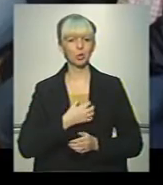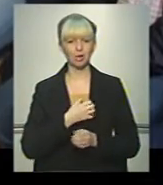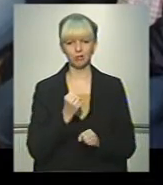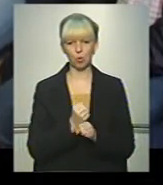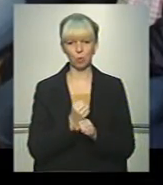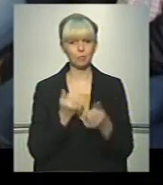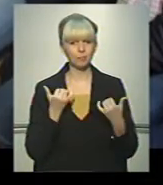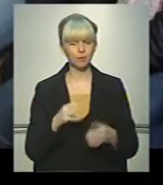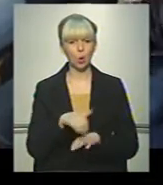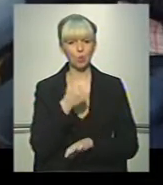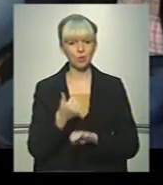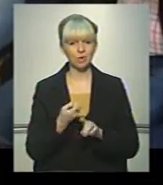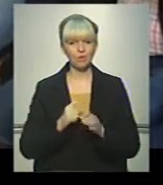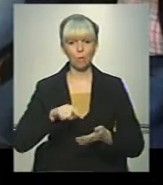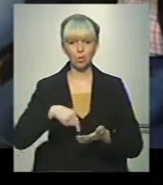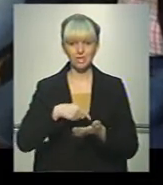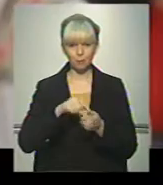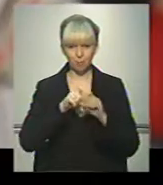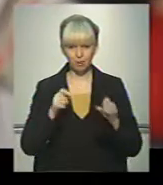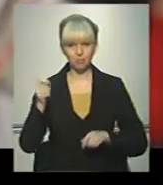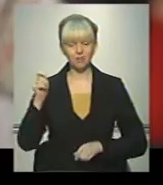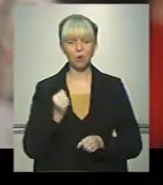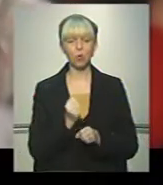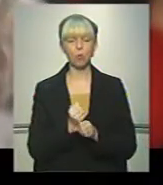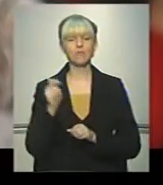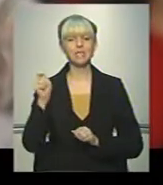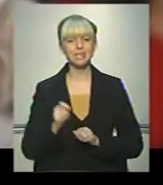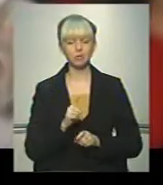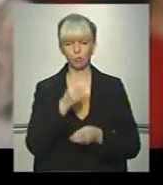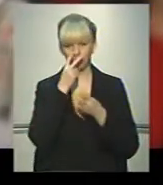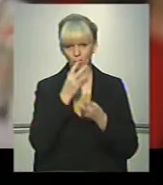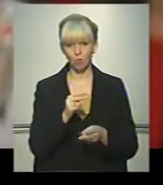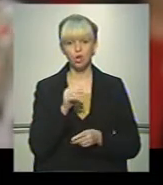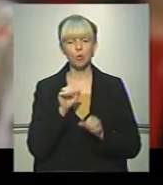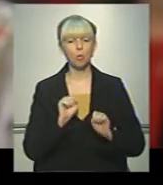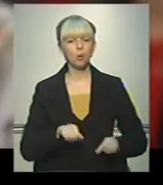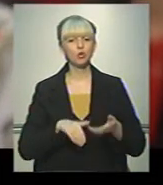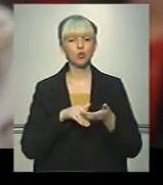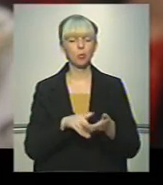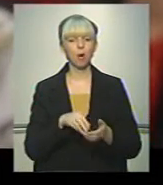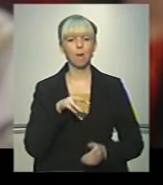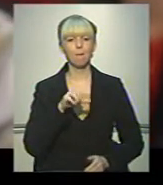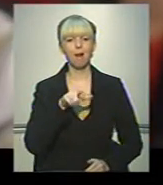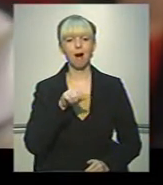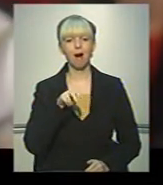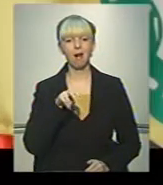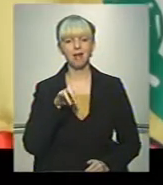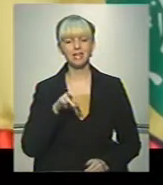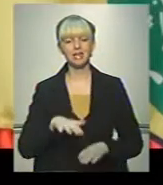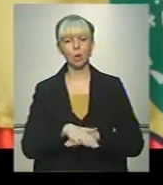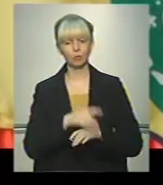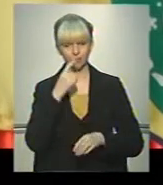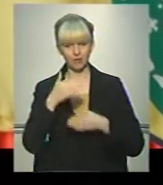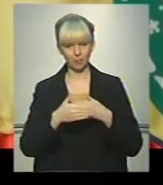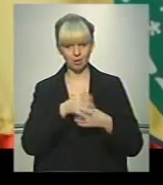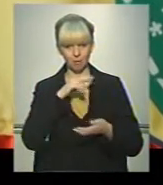роботи. Нині голова цього муніципалітету приїхав із робочим візитом, аби побачити, чим можуть допомогти магалянській громаді. Каже, у